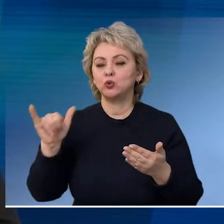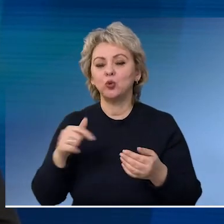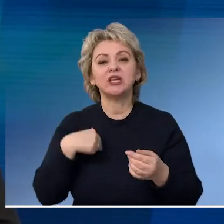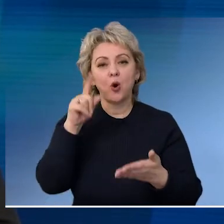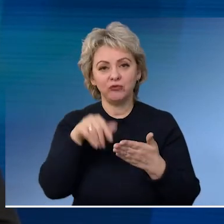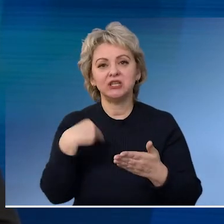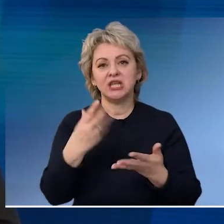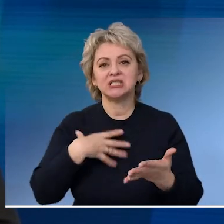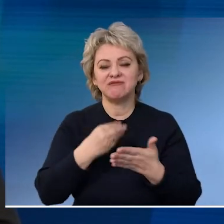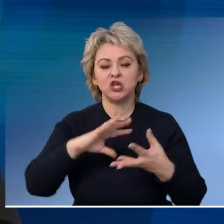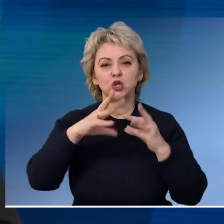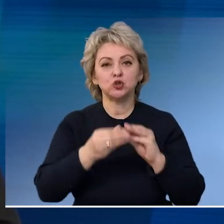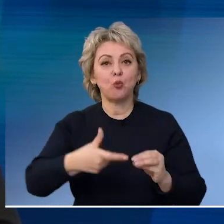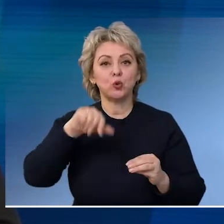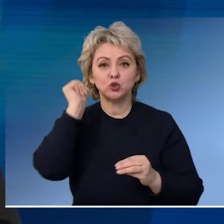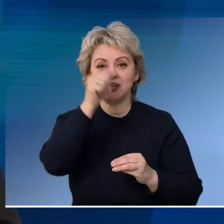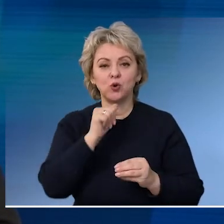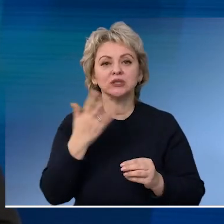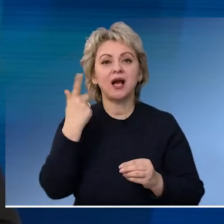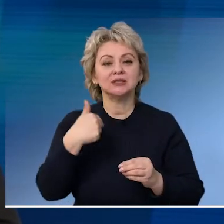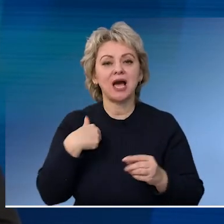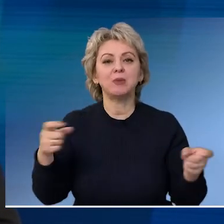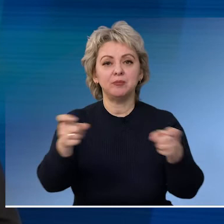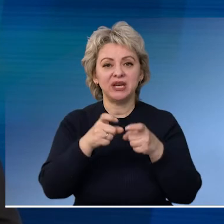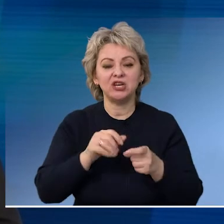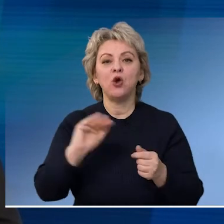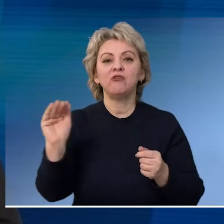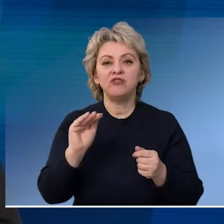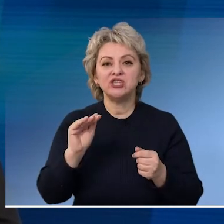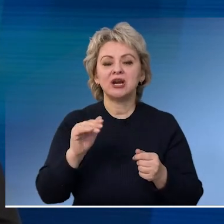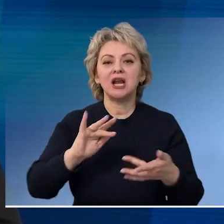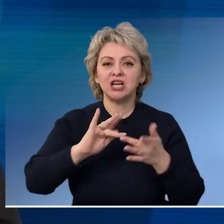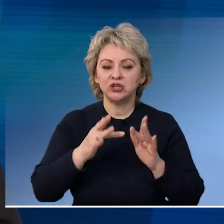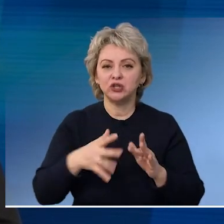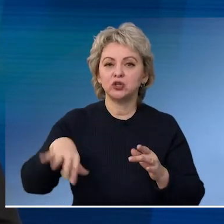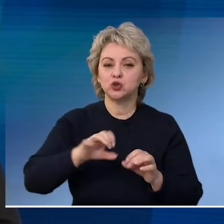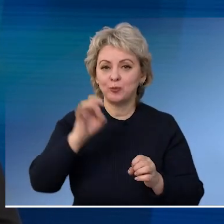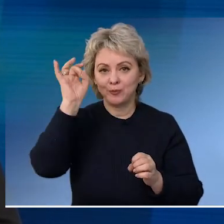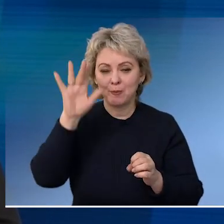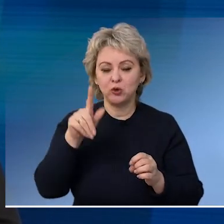я уверена, что он даст свои результаты, потому что прошлый год, когда мы привлекали федеральных блогеров,